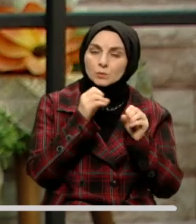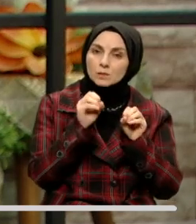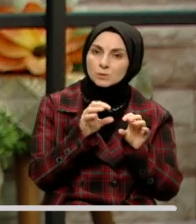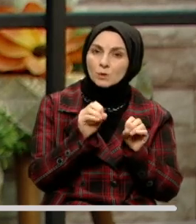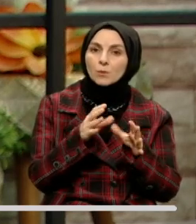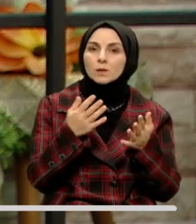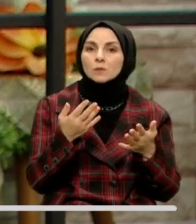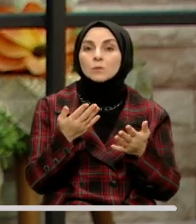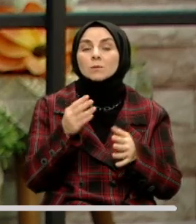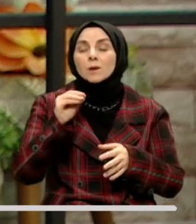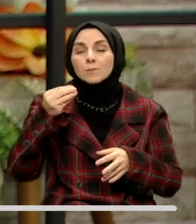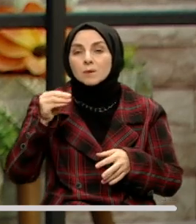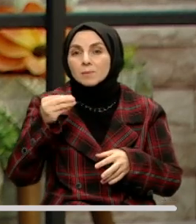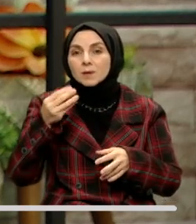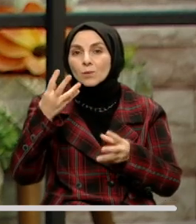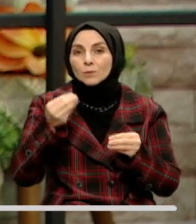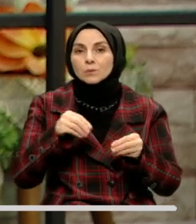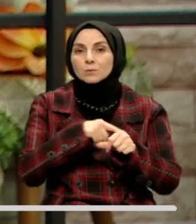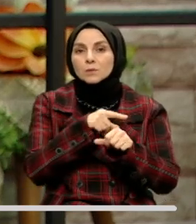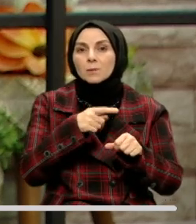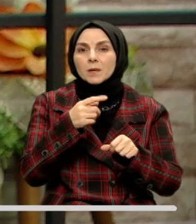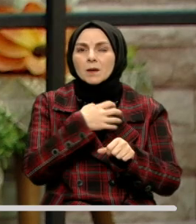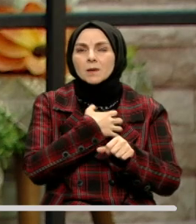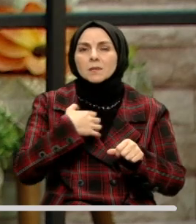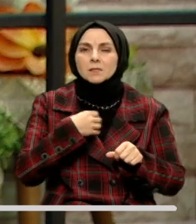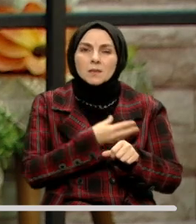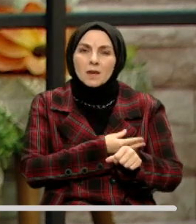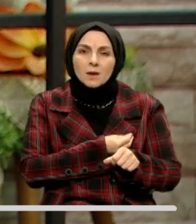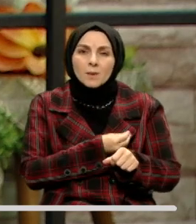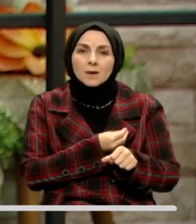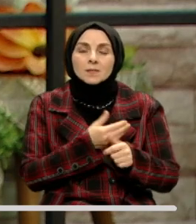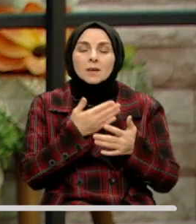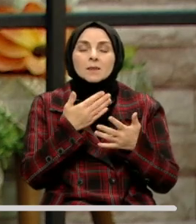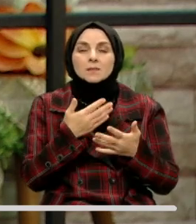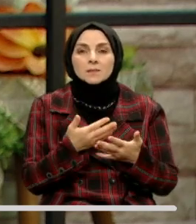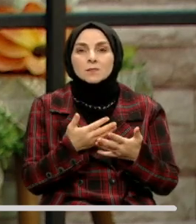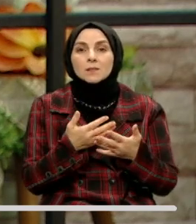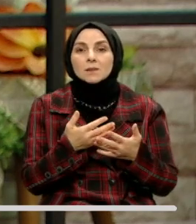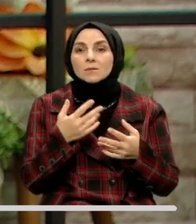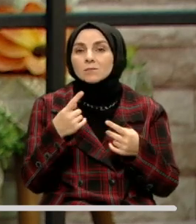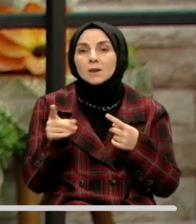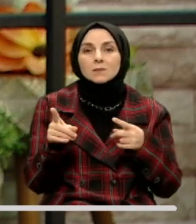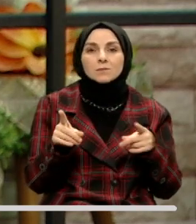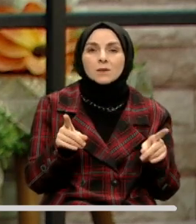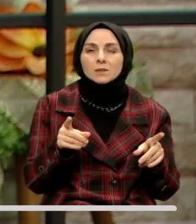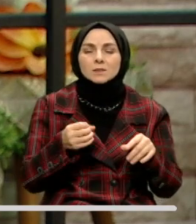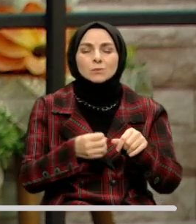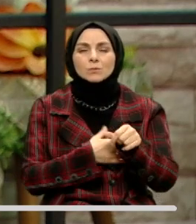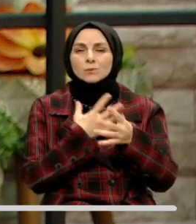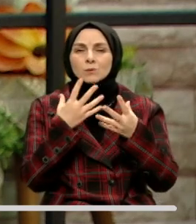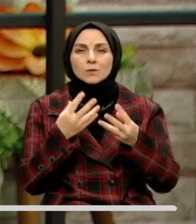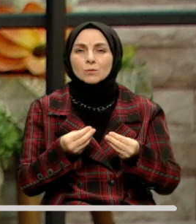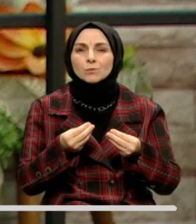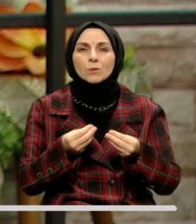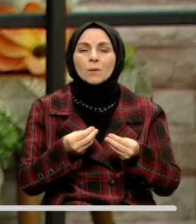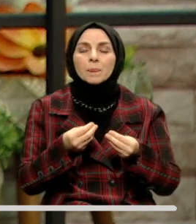Daha bebekken hatta annesini emerken boğazına süt kaçıyor, hıçkırık oluyor ama karnı çok aç, sinirleniyor,